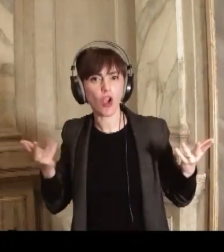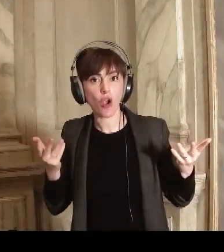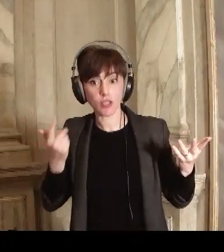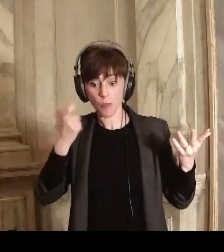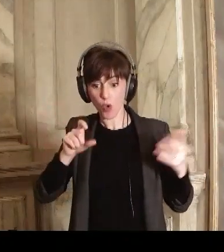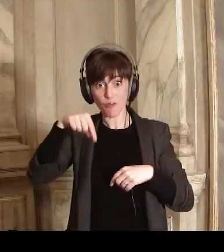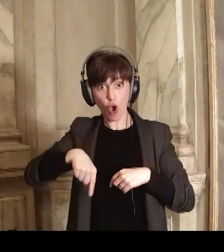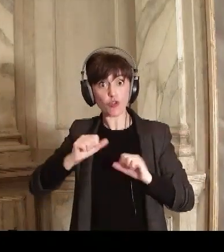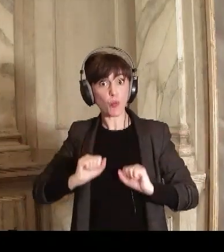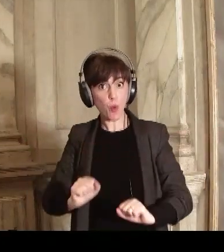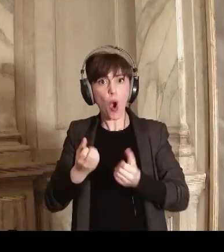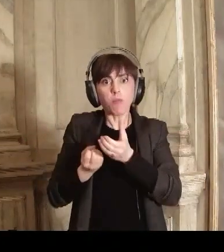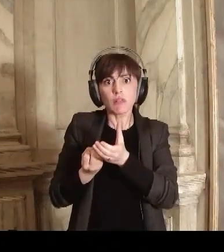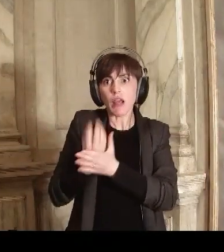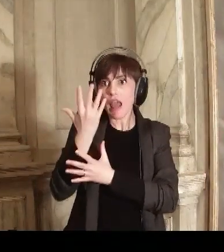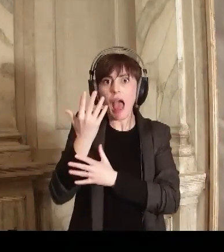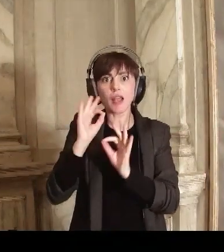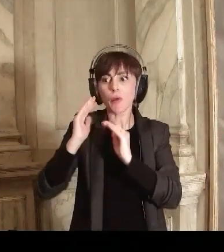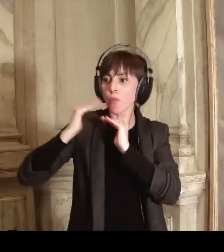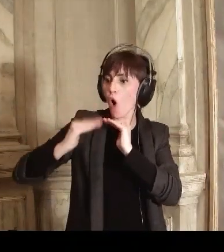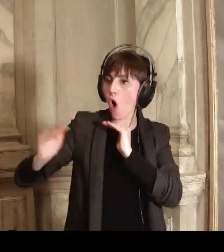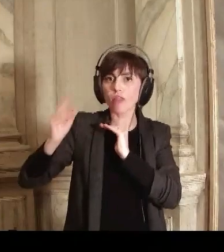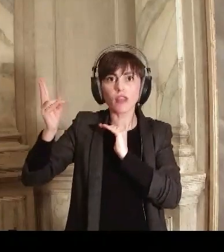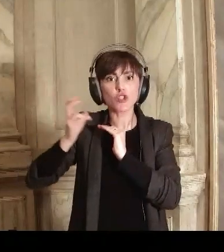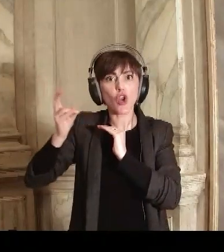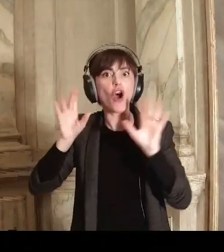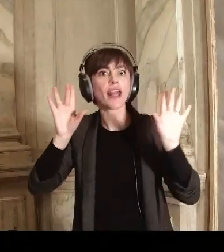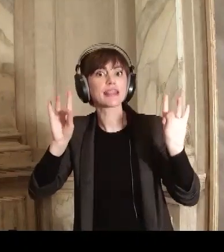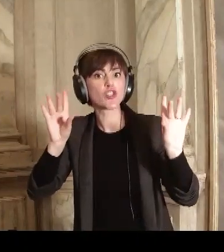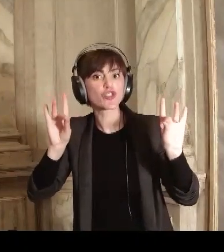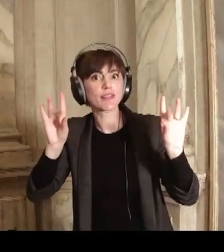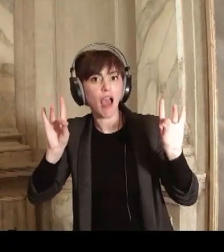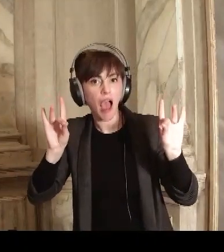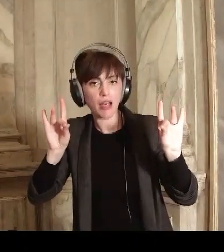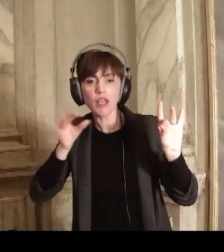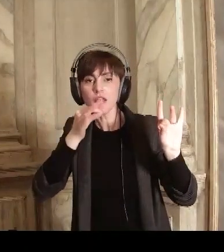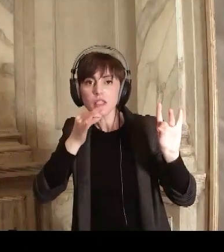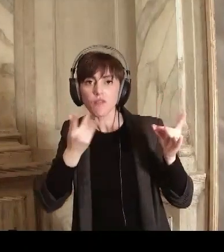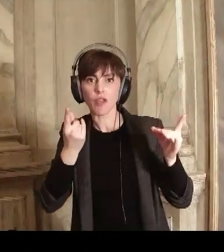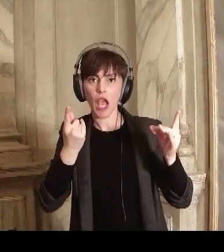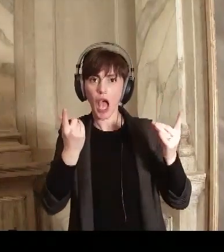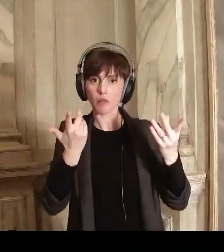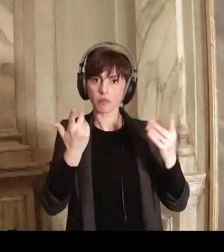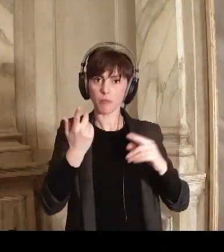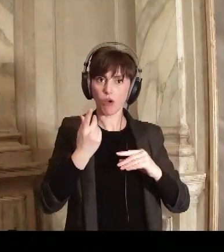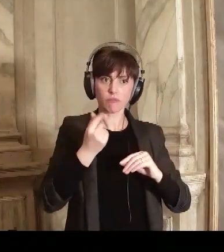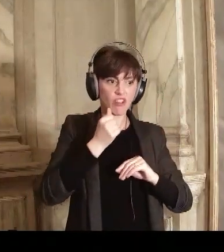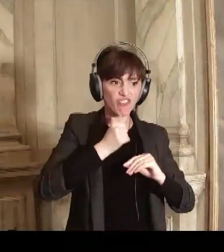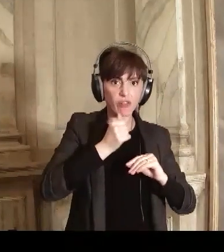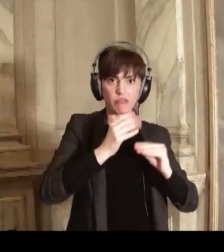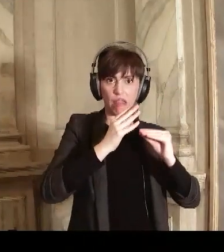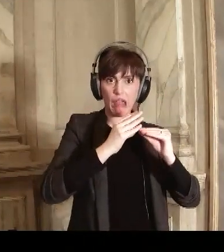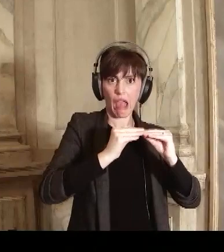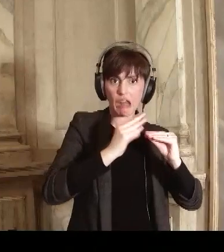che collegano mondi biologici e musicali, dove frequenze artificiali, digitali e di sintesi stimolano nuove